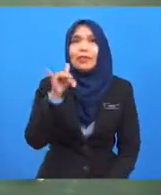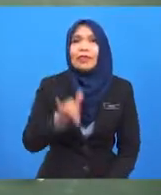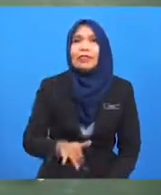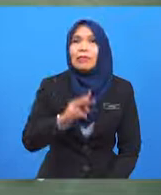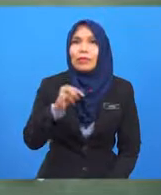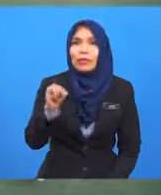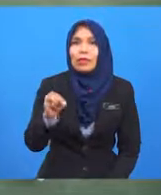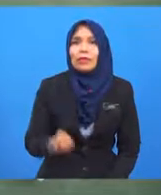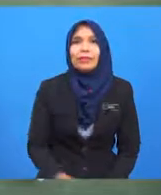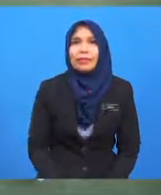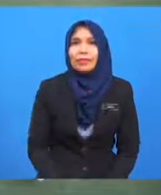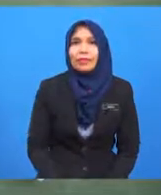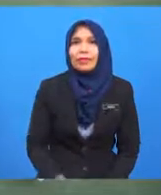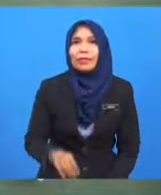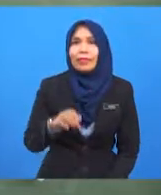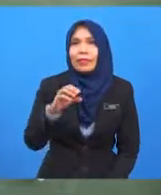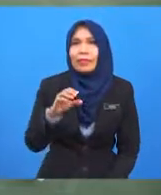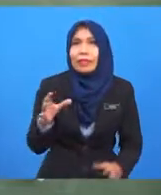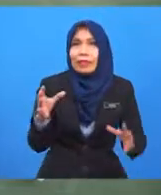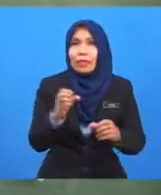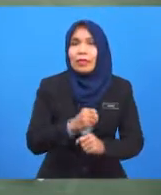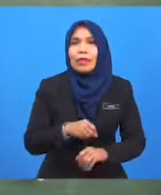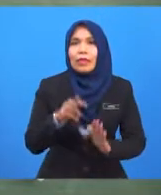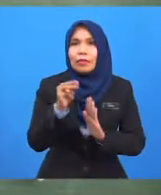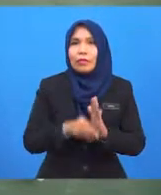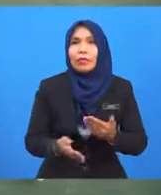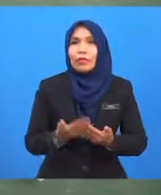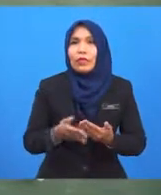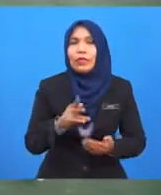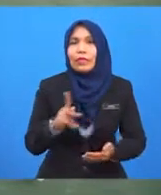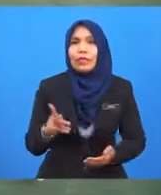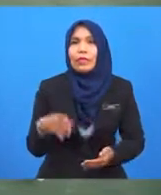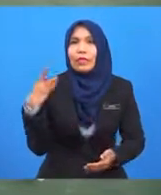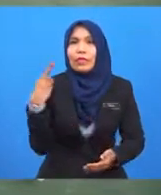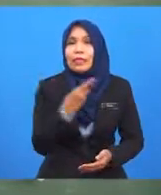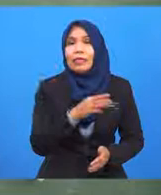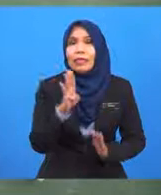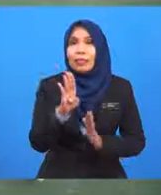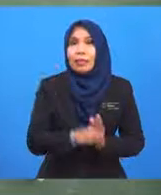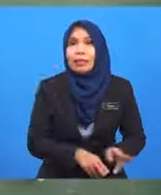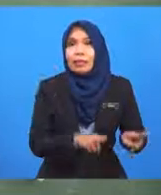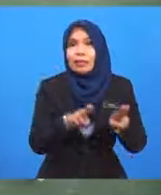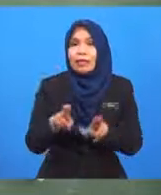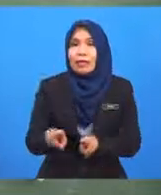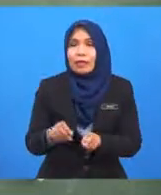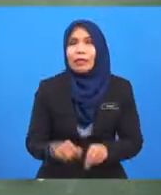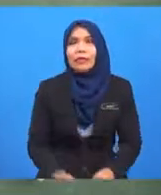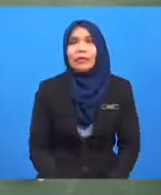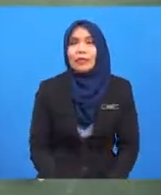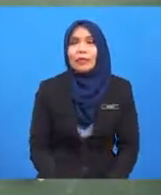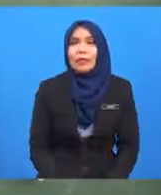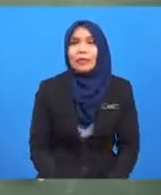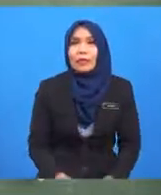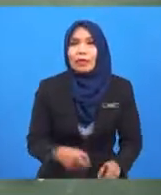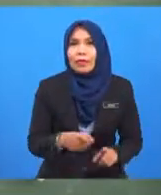Satah condong dapat memudahkan kita bergerak dan menggerakkan beban dari satu